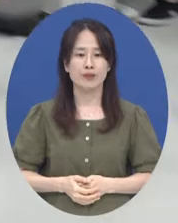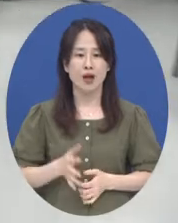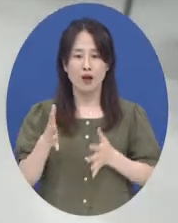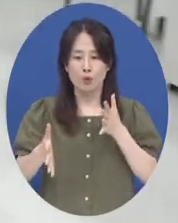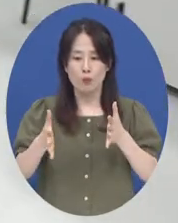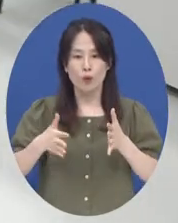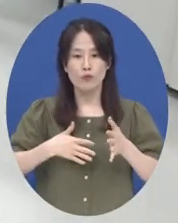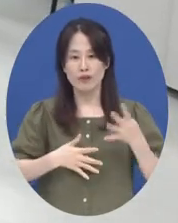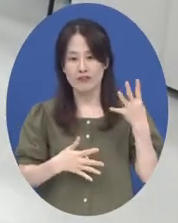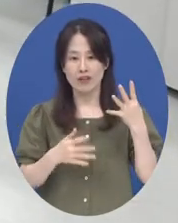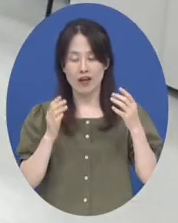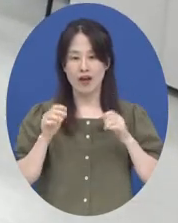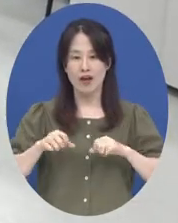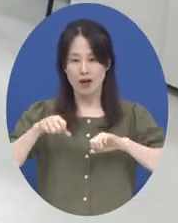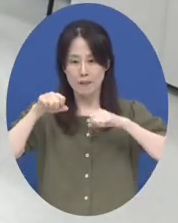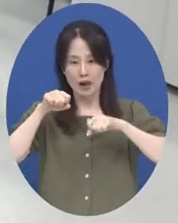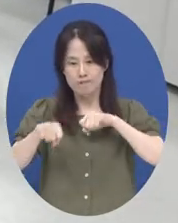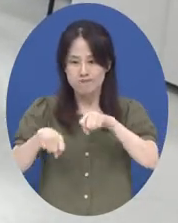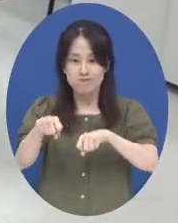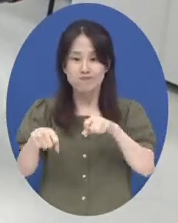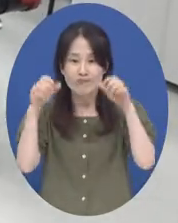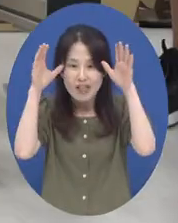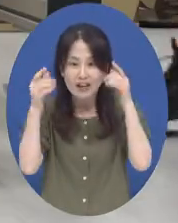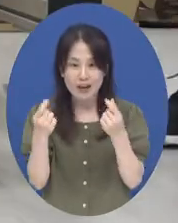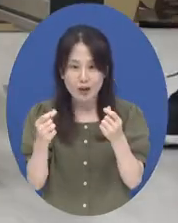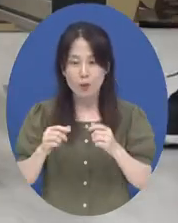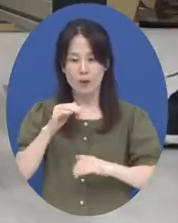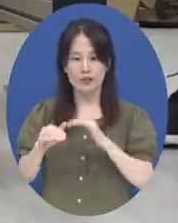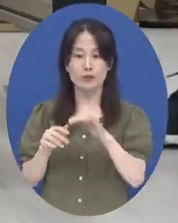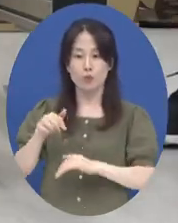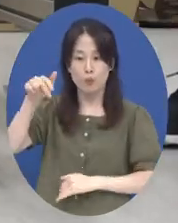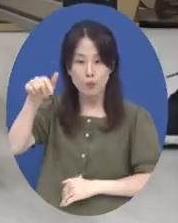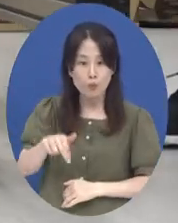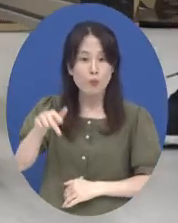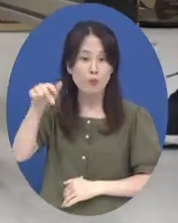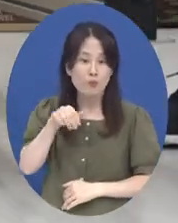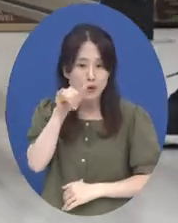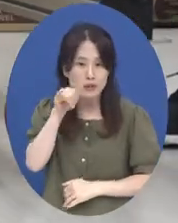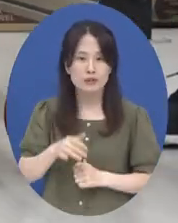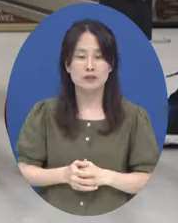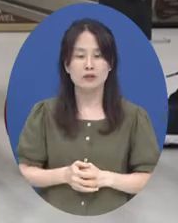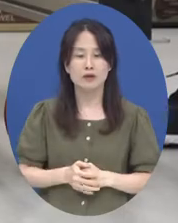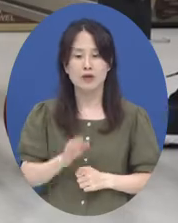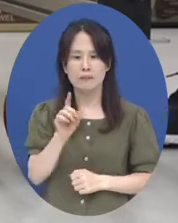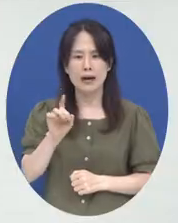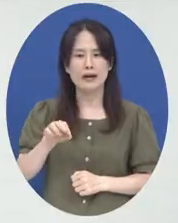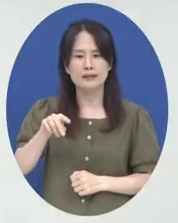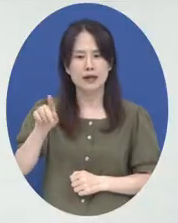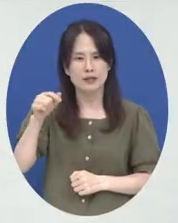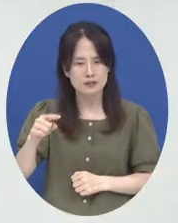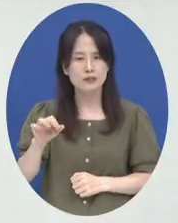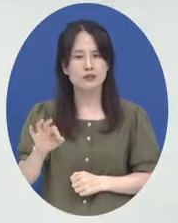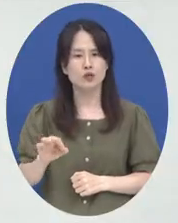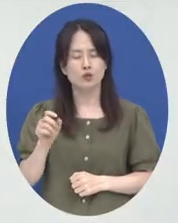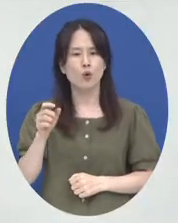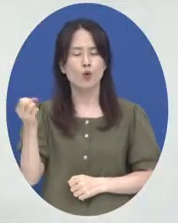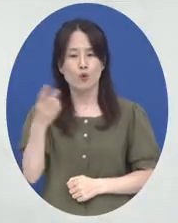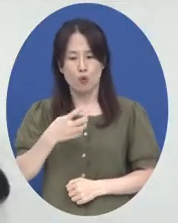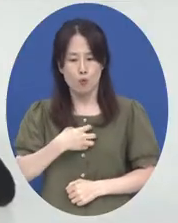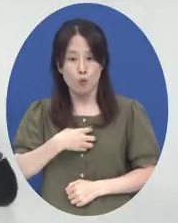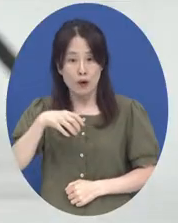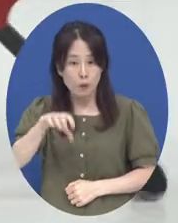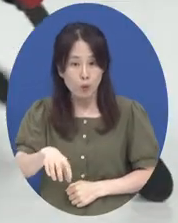로봇이 내 다리를 이용해 마치 강아지처럼 걷고 계단도 오르내립니다. 방사능 노출 지역이나 건설 현장 등 위험한